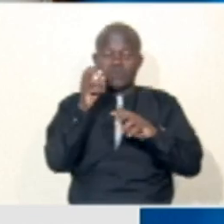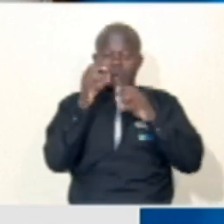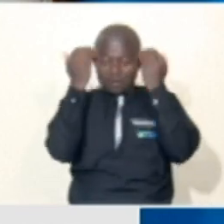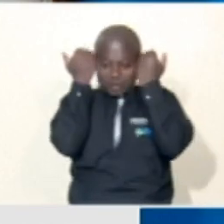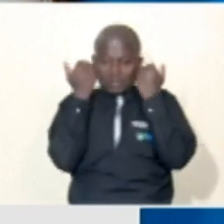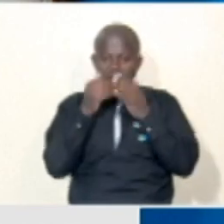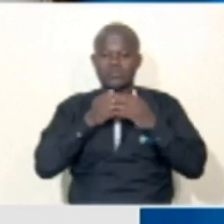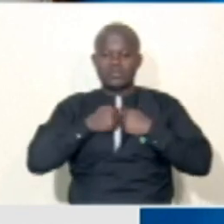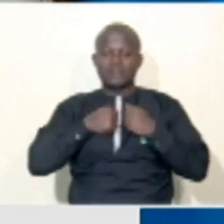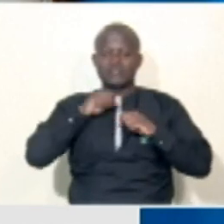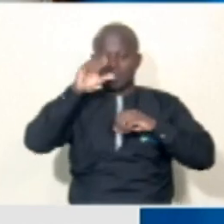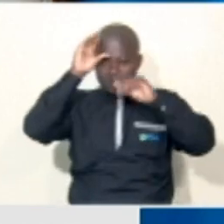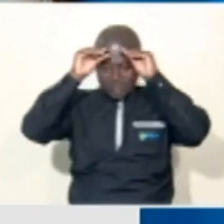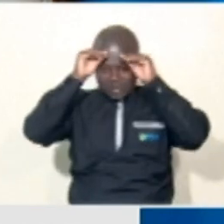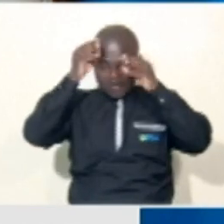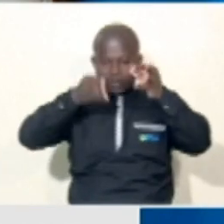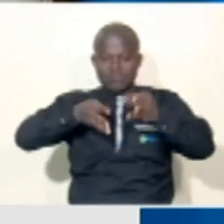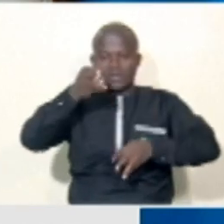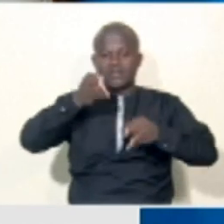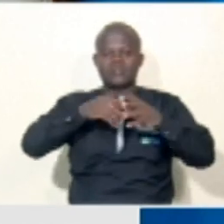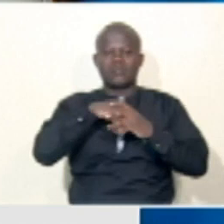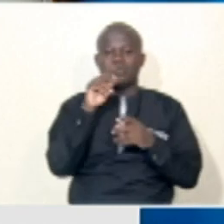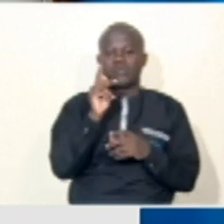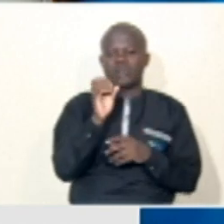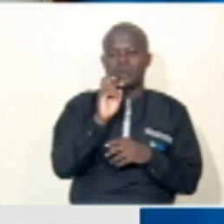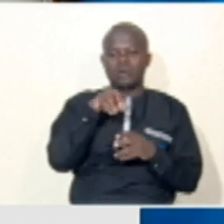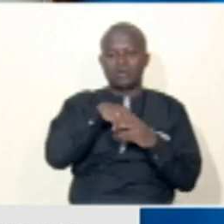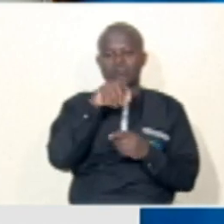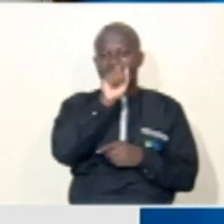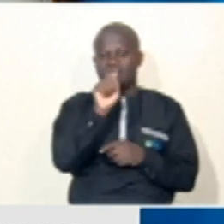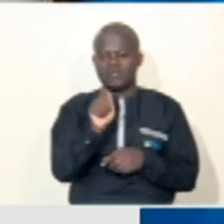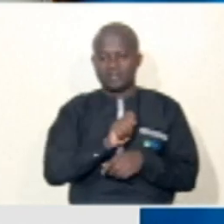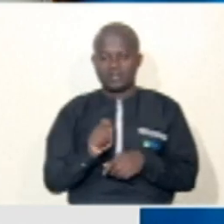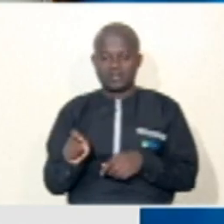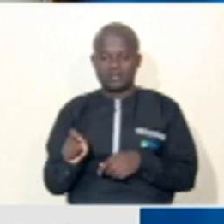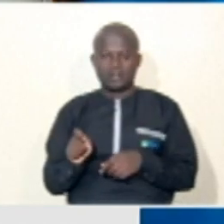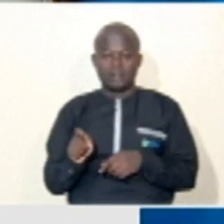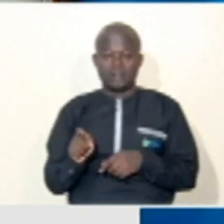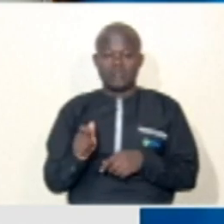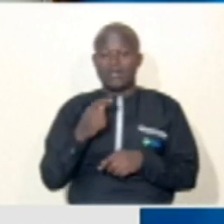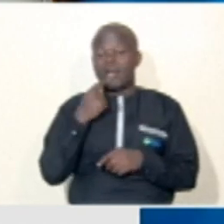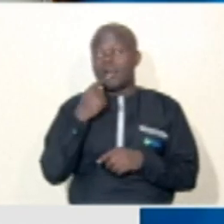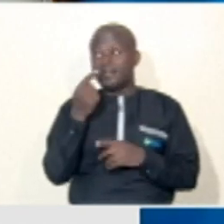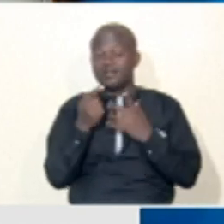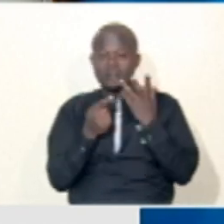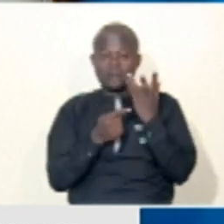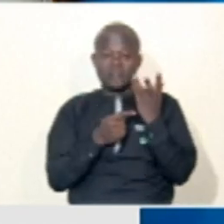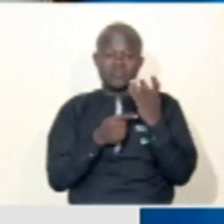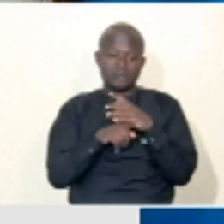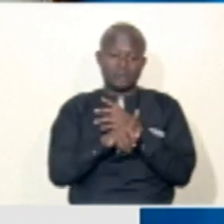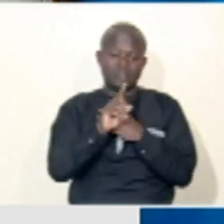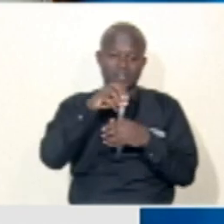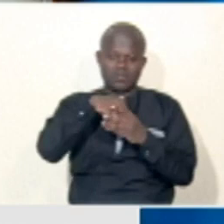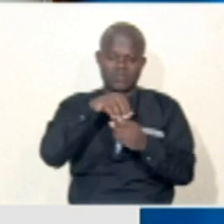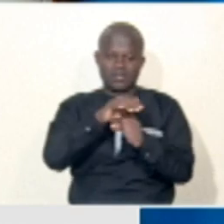b'u Rwanda bashobora kwigira ku manza zaciwe muri Kenya cyangwa se muri Tanzania. Hari nk'ibi bidukunze kwinjiramo